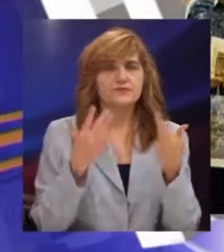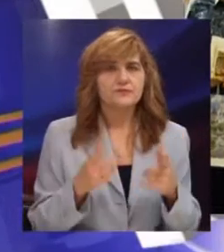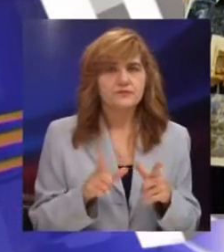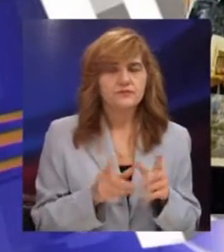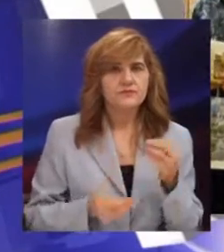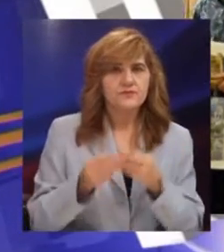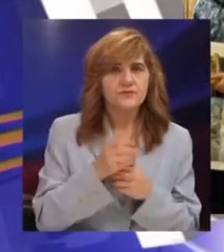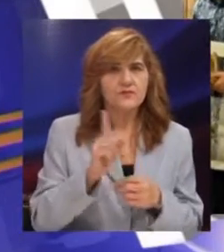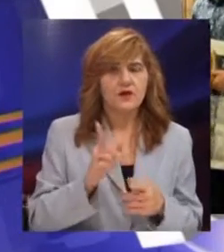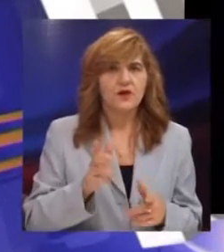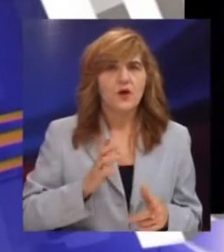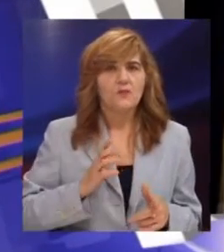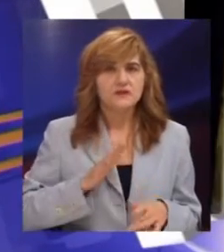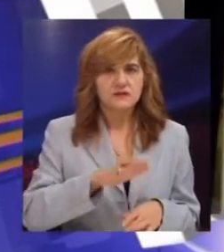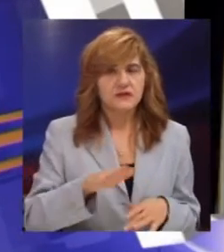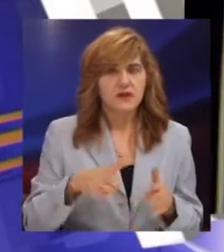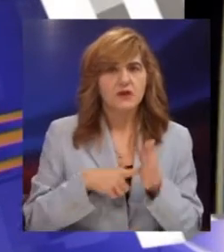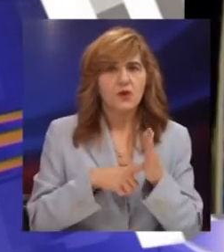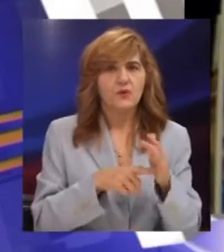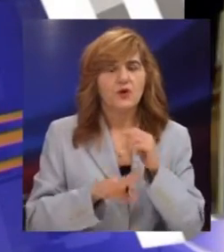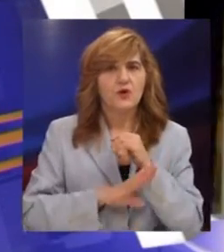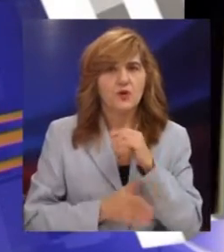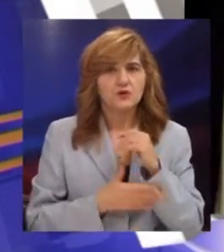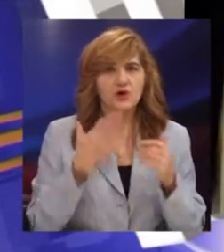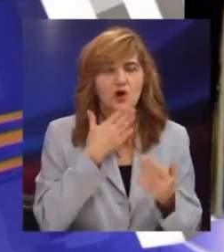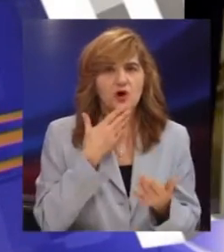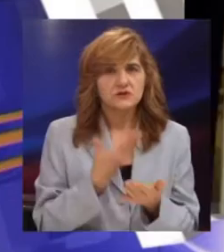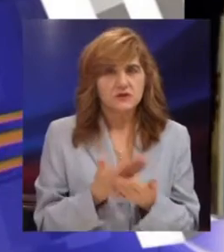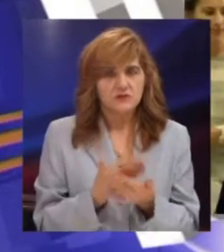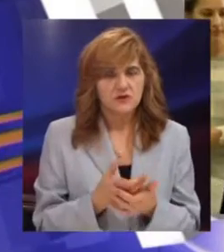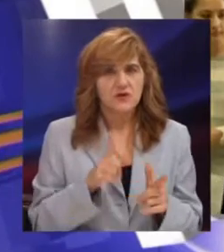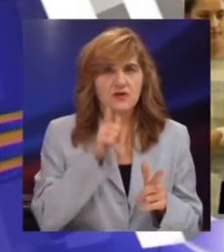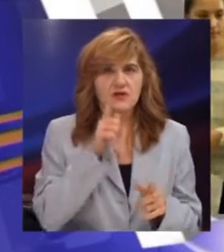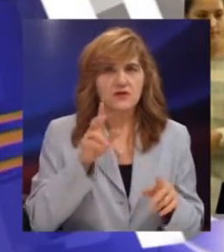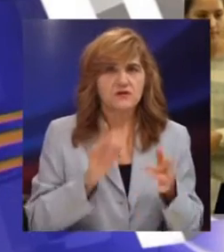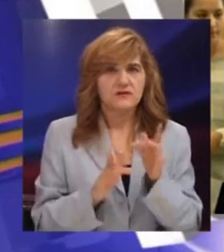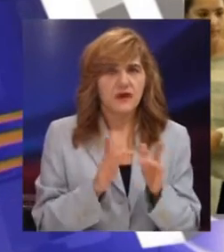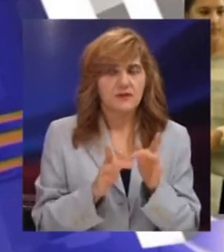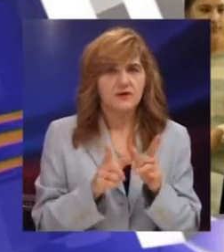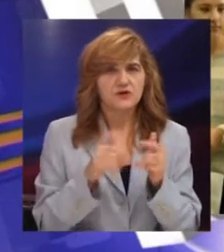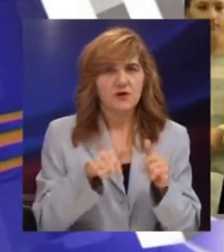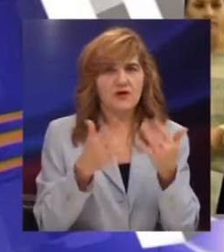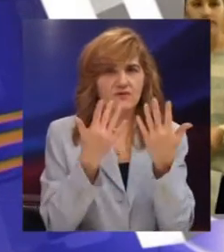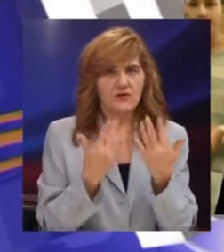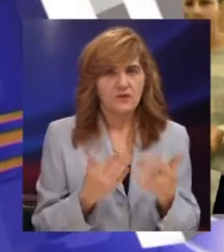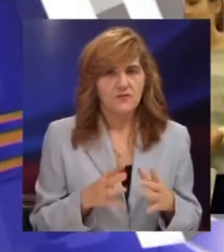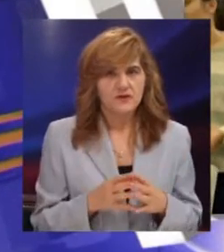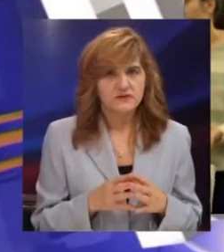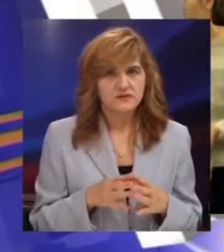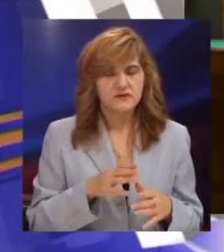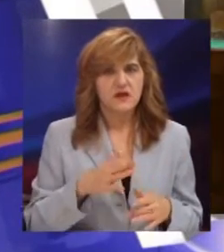Matematika više nije bauk za decu, što pokazuje i veliki broj učenika osnovnih i srednjih škola koji učestvuju na takmičenjima iz ove